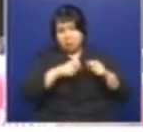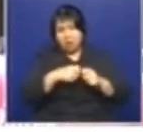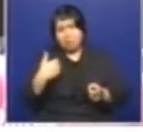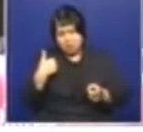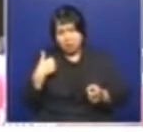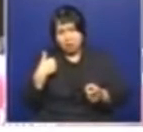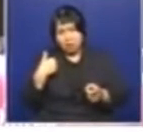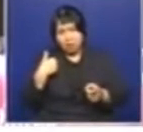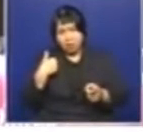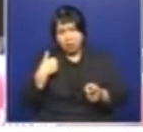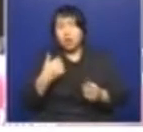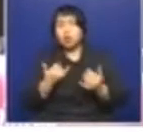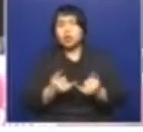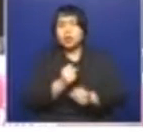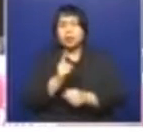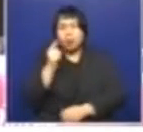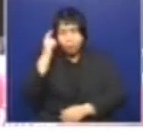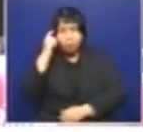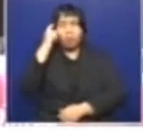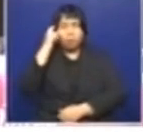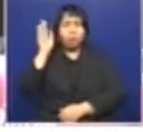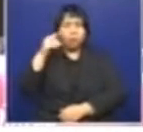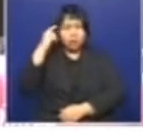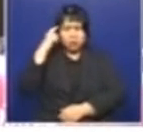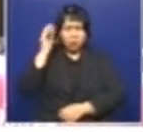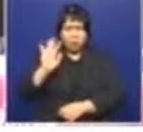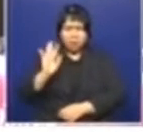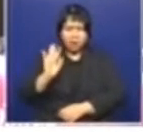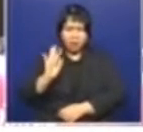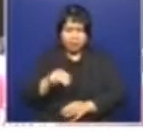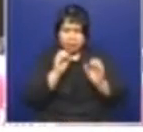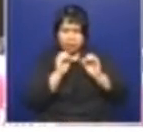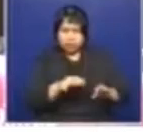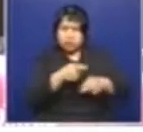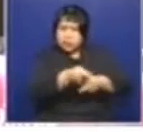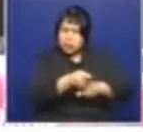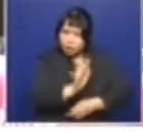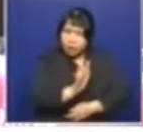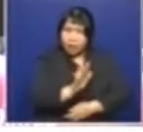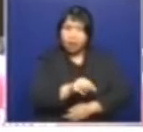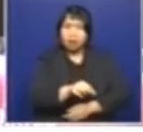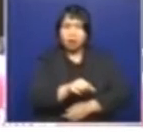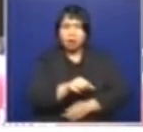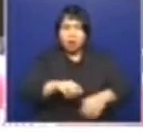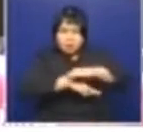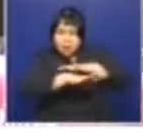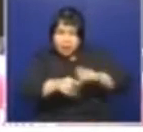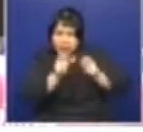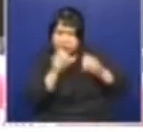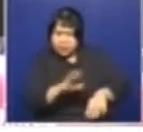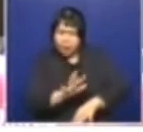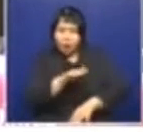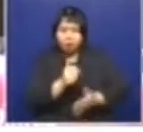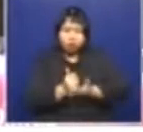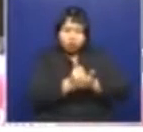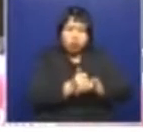างปั๊บทีนี้ท่านก็นึกได้แล้วว่าไม่ได้แล้วทิ้งเกษตรกรไปนานทิ้งภาคฐานรากไม่ได้มันต้องอัดที่